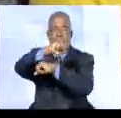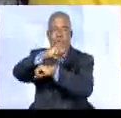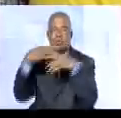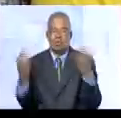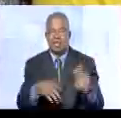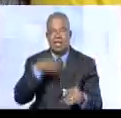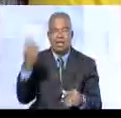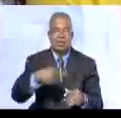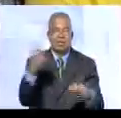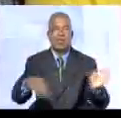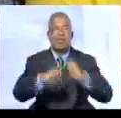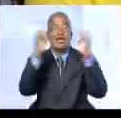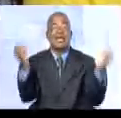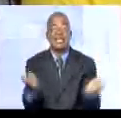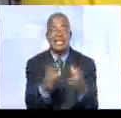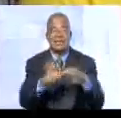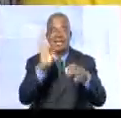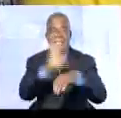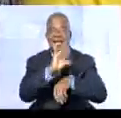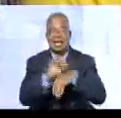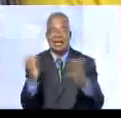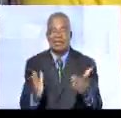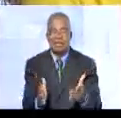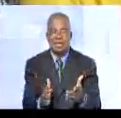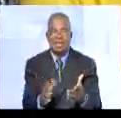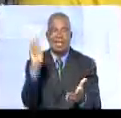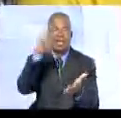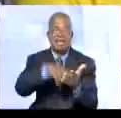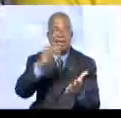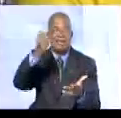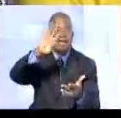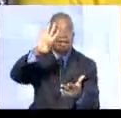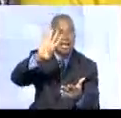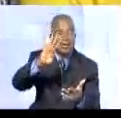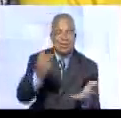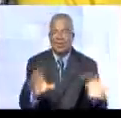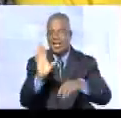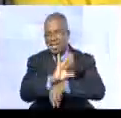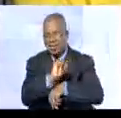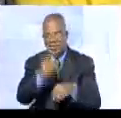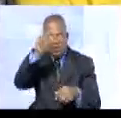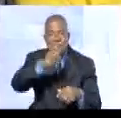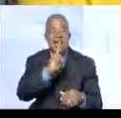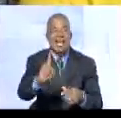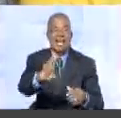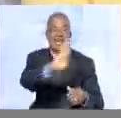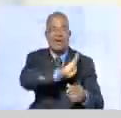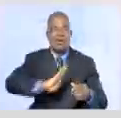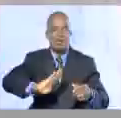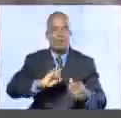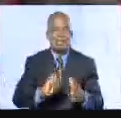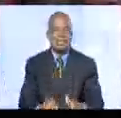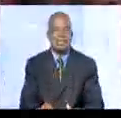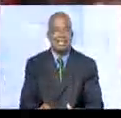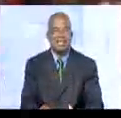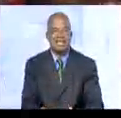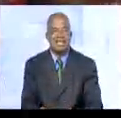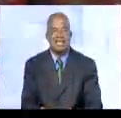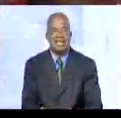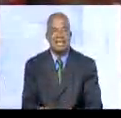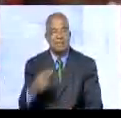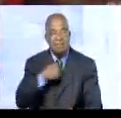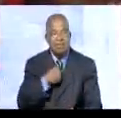On aimerait qu'elle aille en Coupe du Monde en 2014 au Brésil. C'est notre souhait le plus ardent. On est toujours derrière cette équipe. En tant